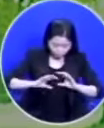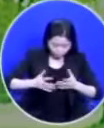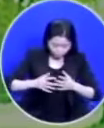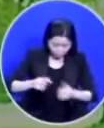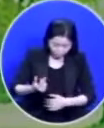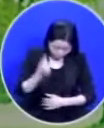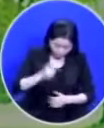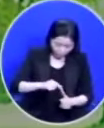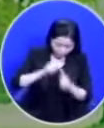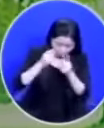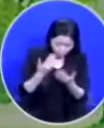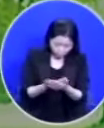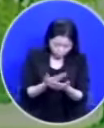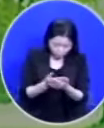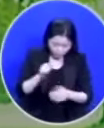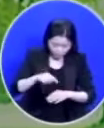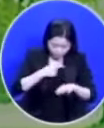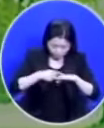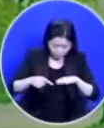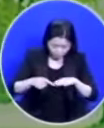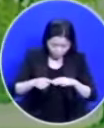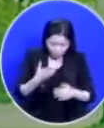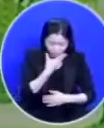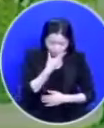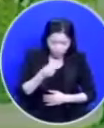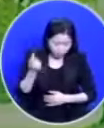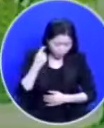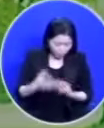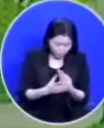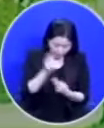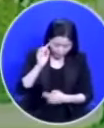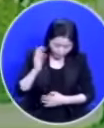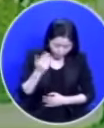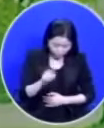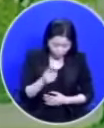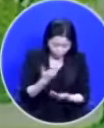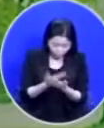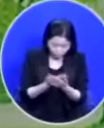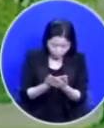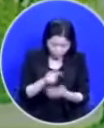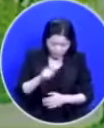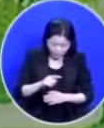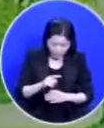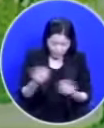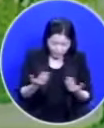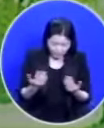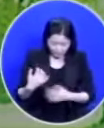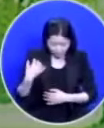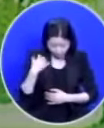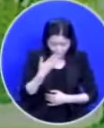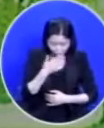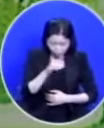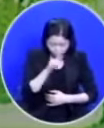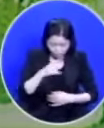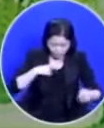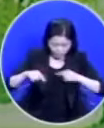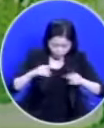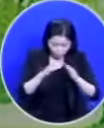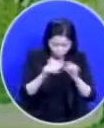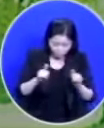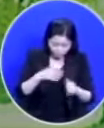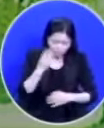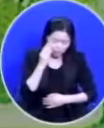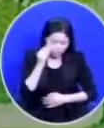건져 주소서 이 민족이 복음 안에 하나 되게 해 주옵소서 이 일을 감당할 수 있는 지도자들이 기름부음